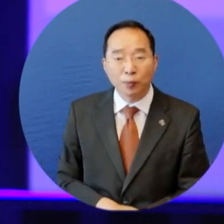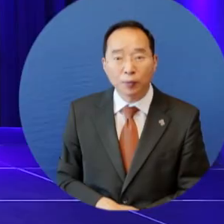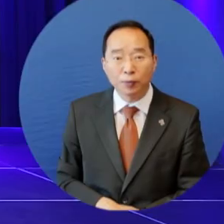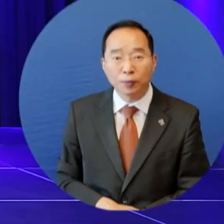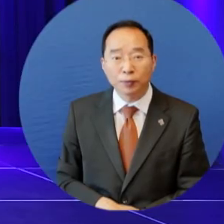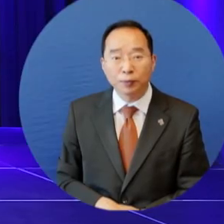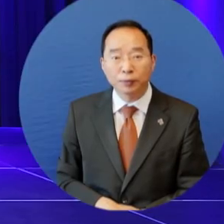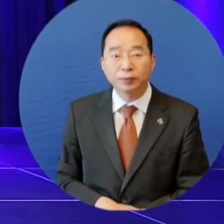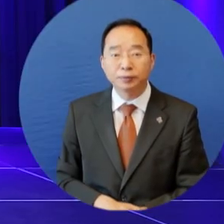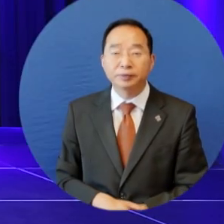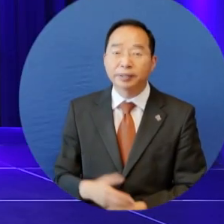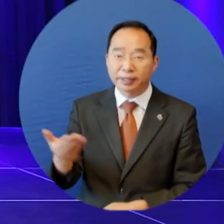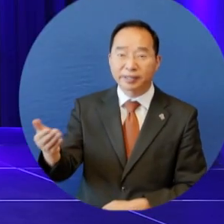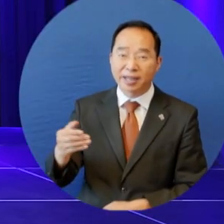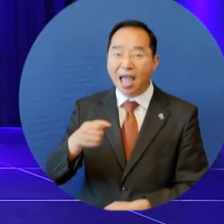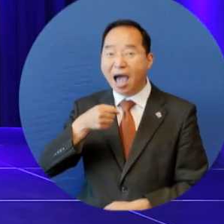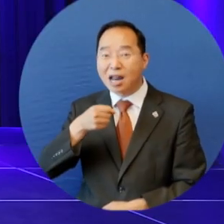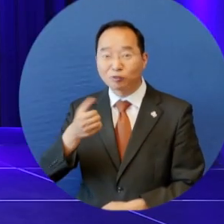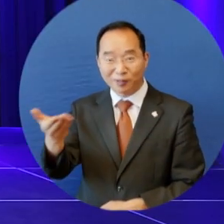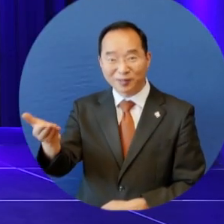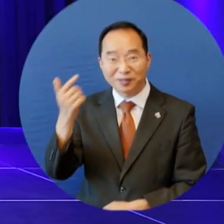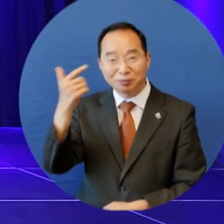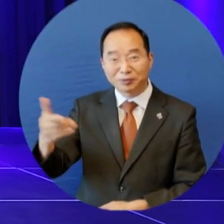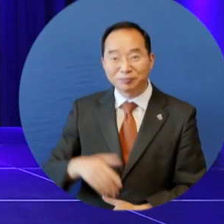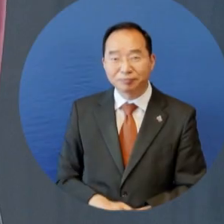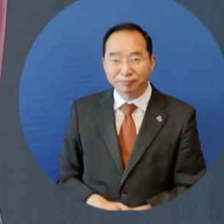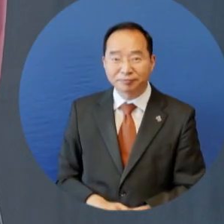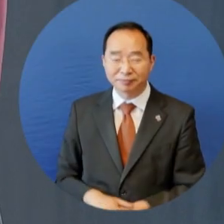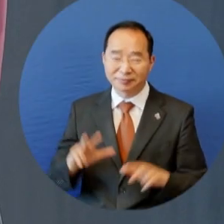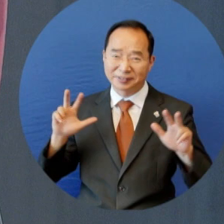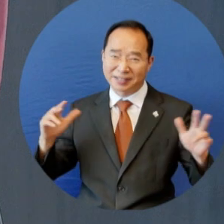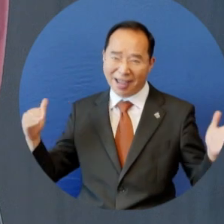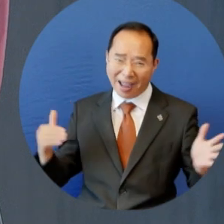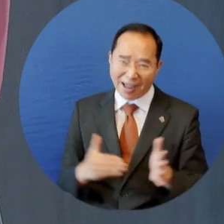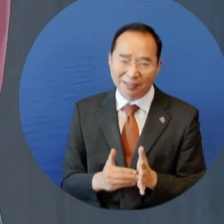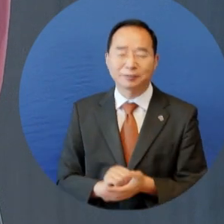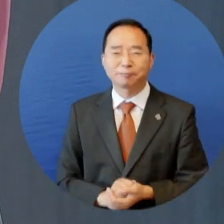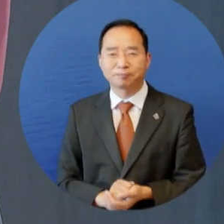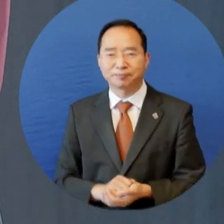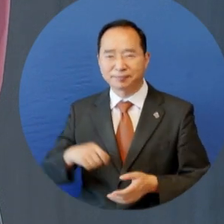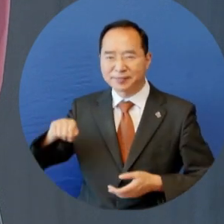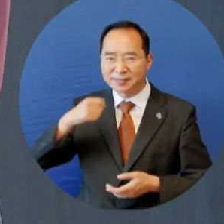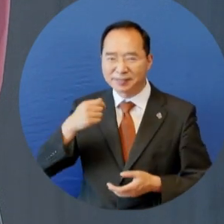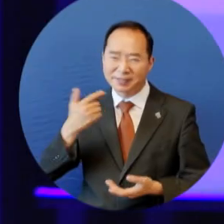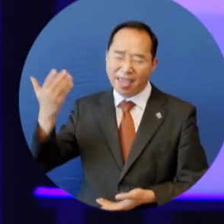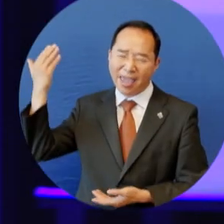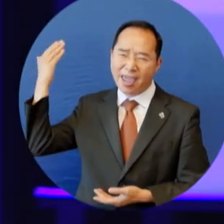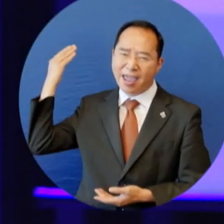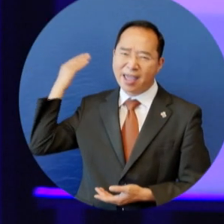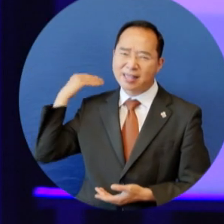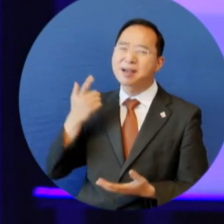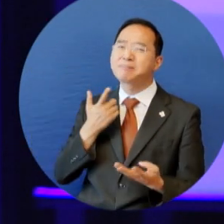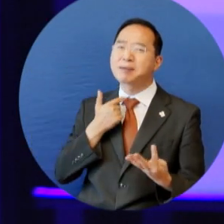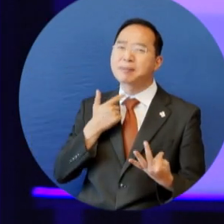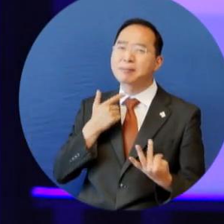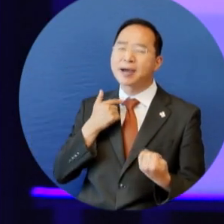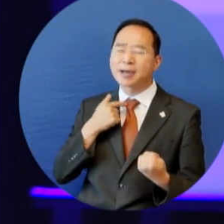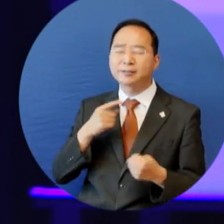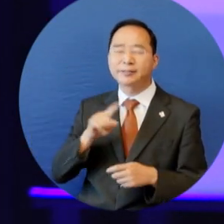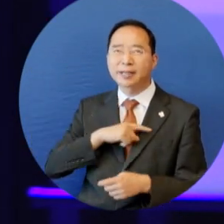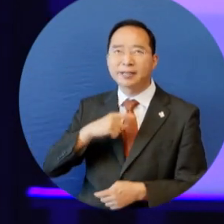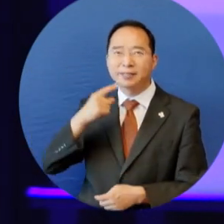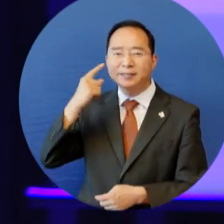어떠신가요? 제가 강다솜 아나운서께 질문을 드리고 싶은데요. 지금까지 살아오시면서 드셨던 음식